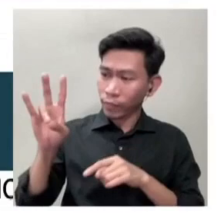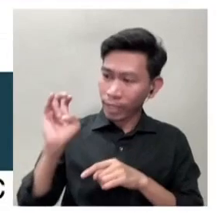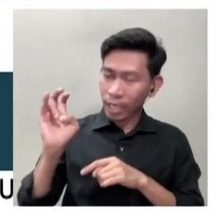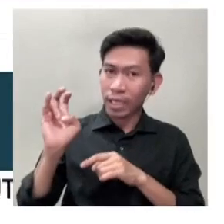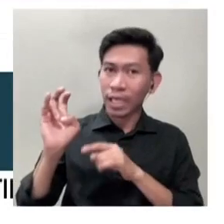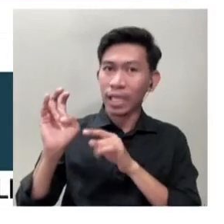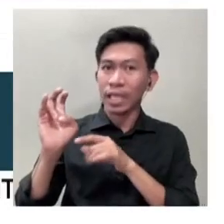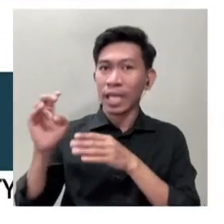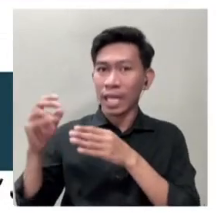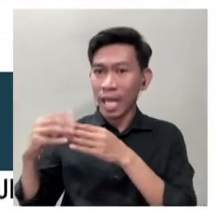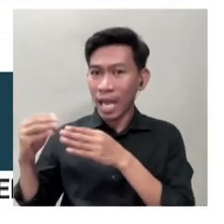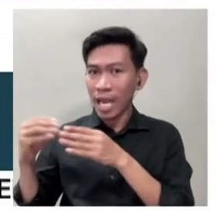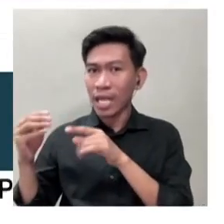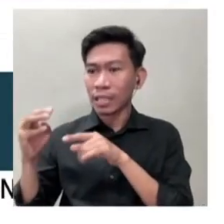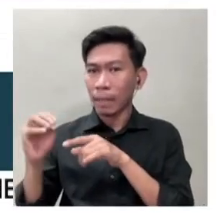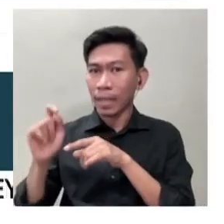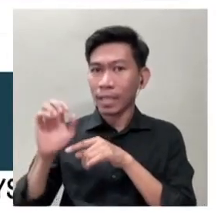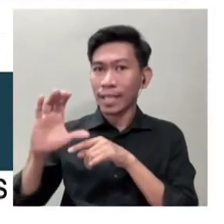metric tons to